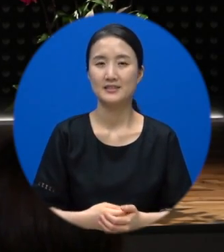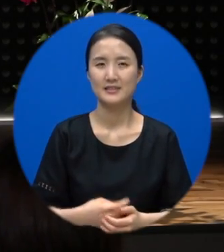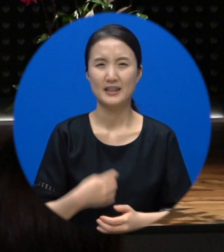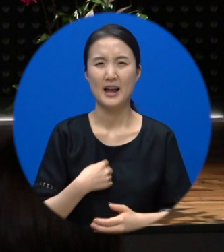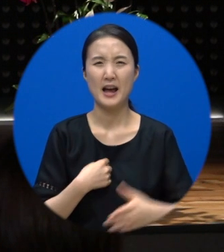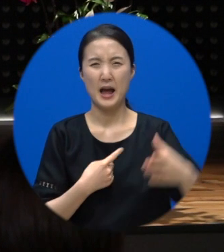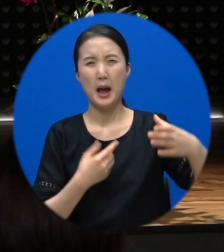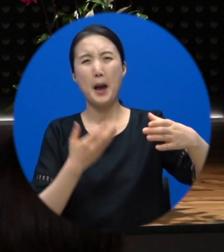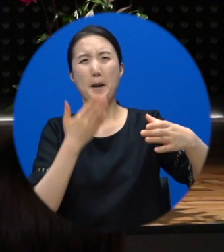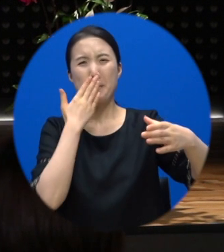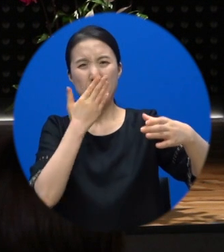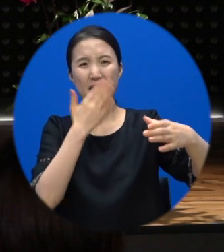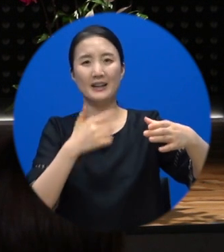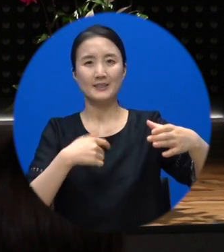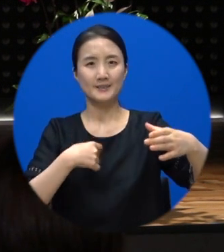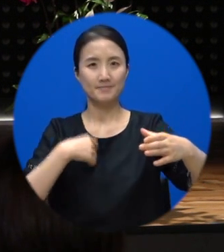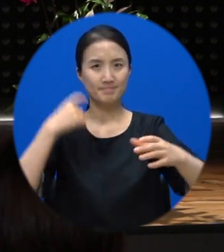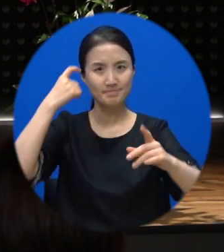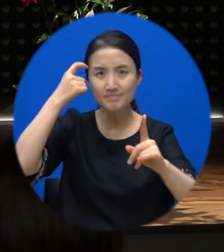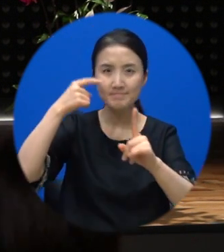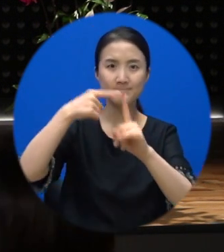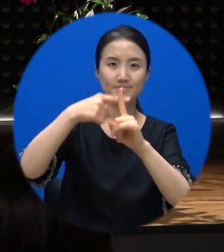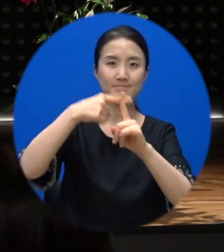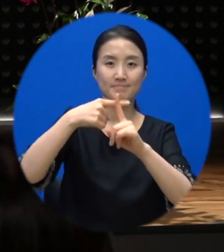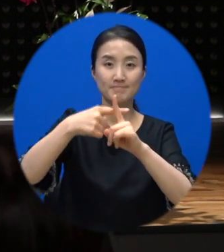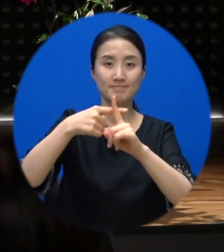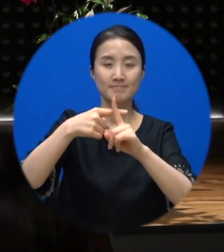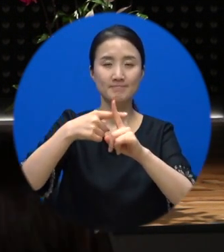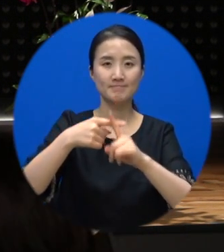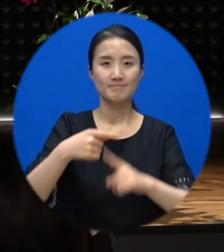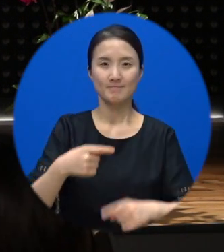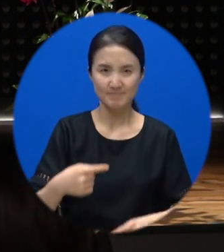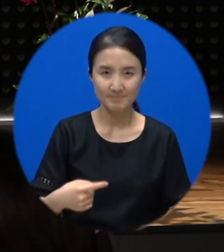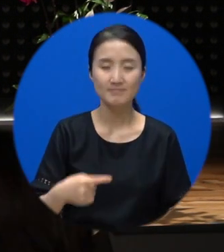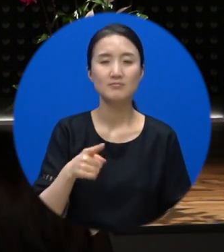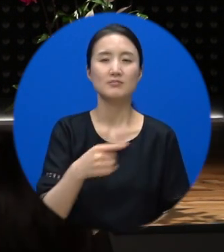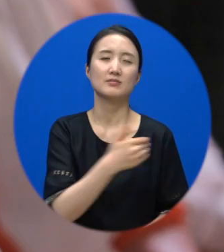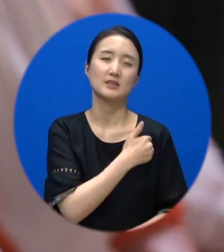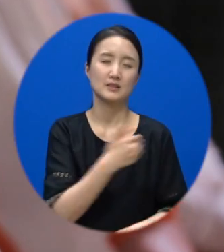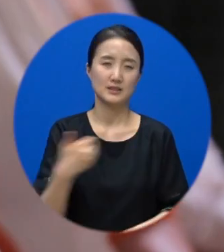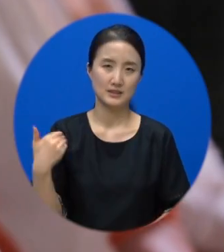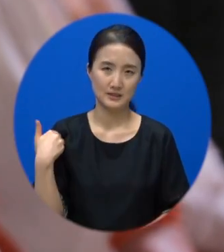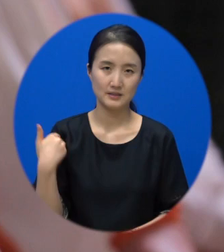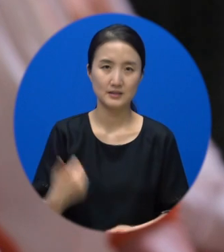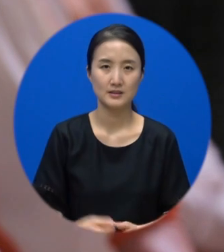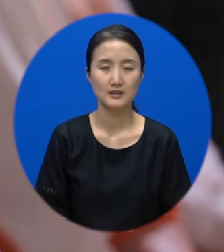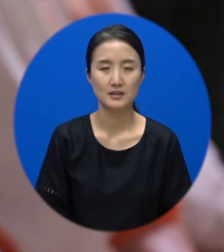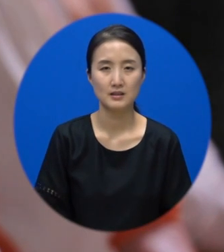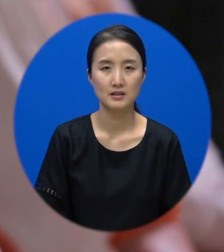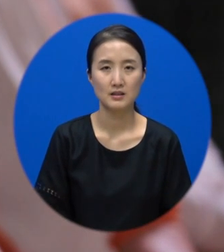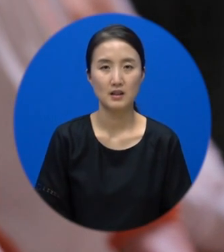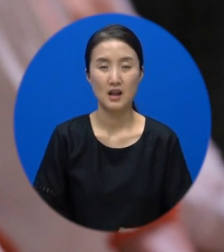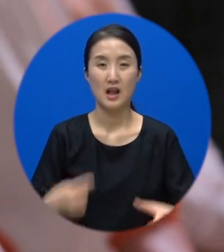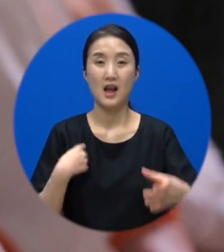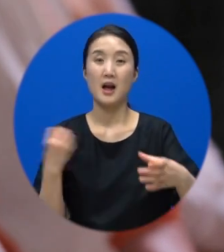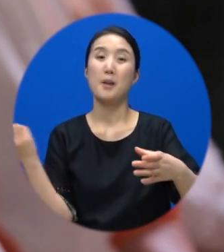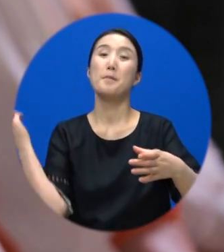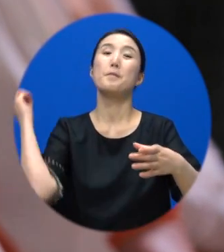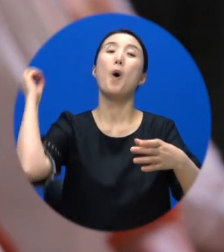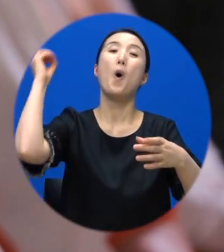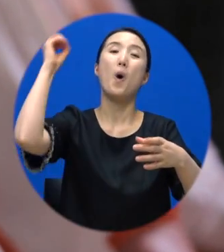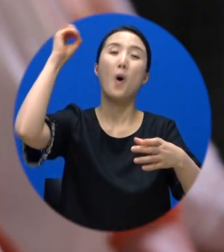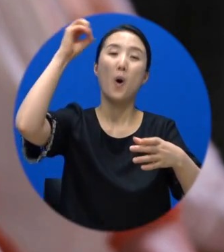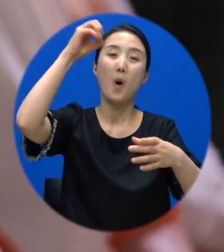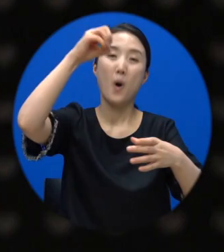넣을 수 있어. 아, 나 이거 할수 있을 것 같아. 이게 바로 자신감입니다. 그런데 이걸